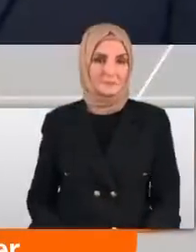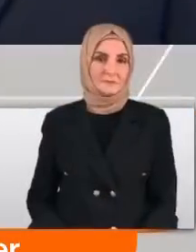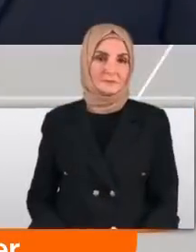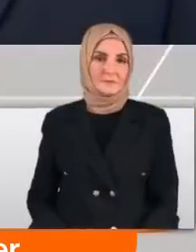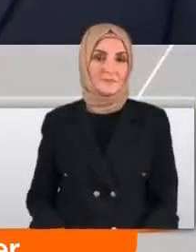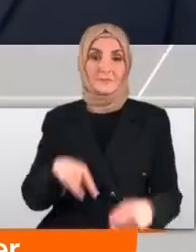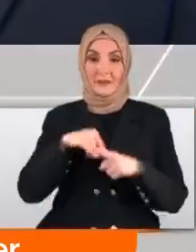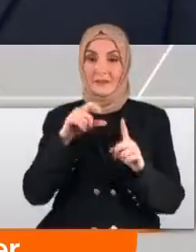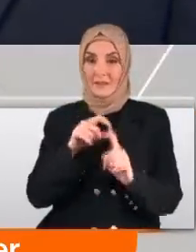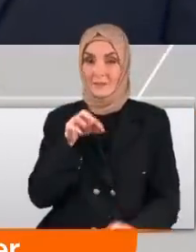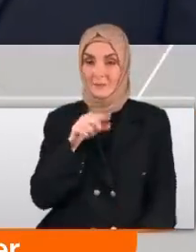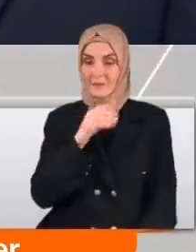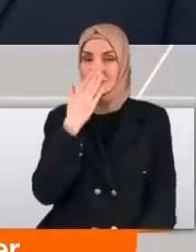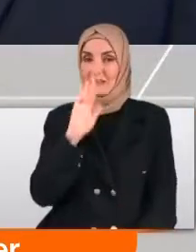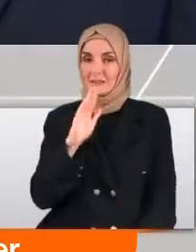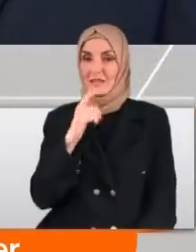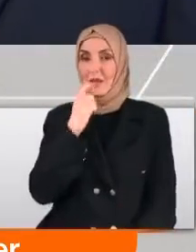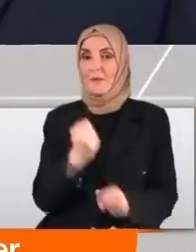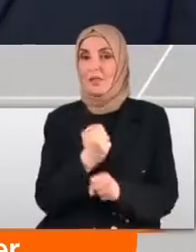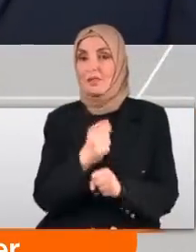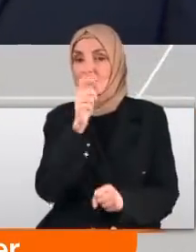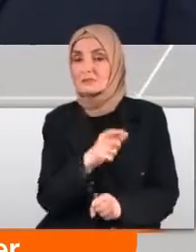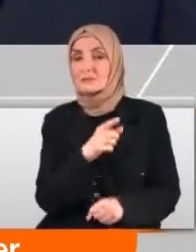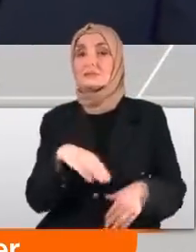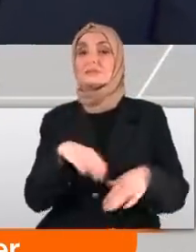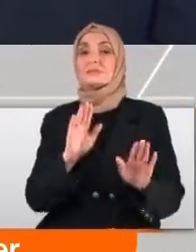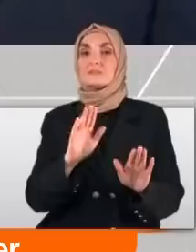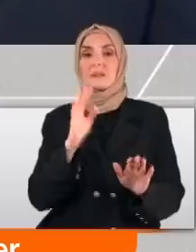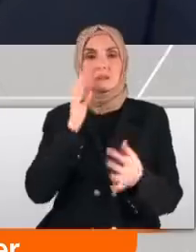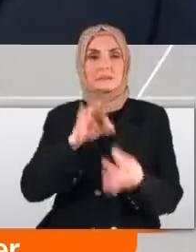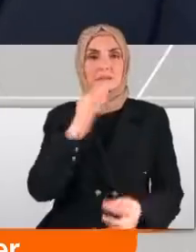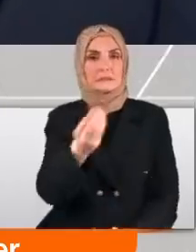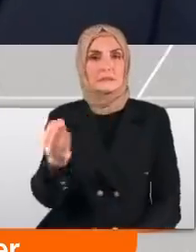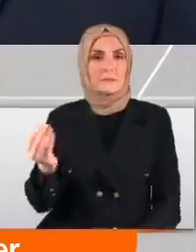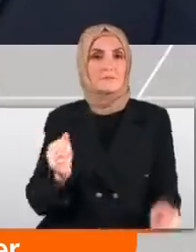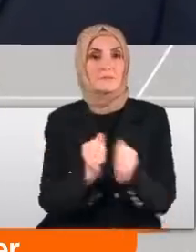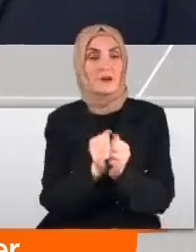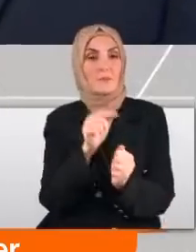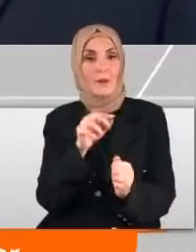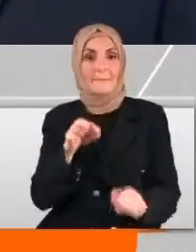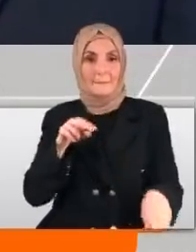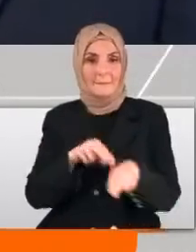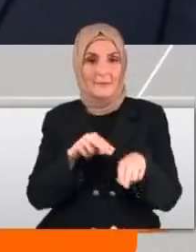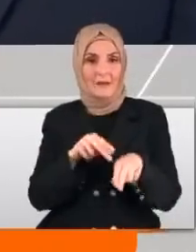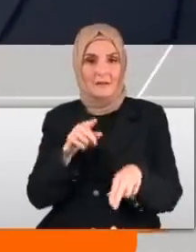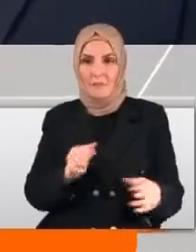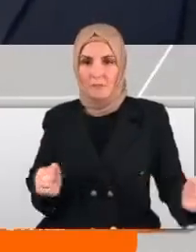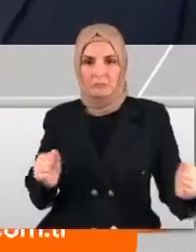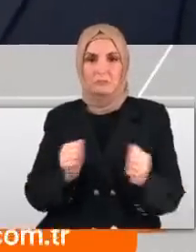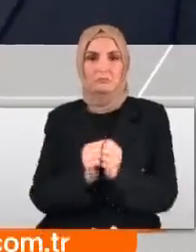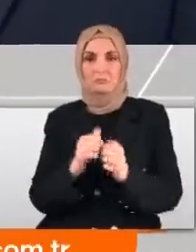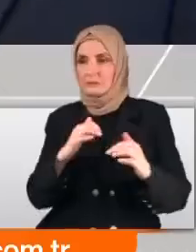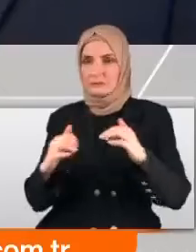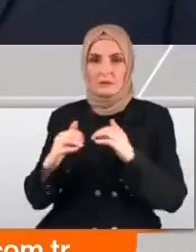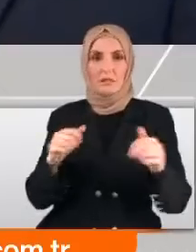HDP sadece Selahattin Demirtaş değil, diğer unsurlara beraber PKK'dan ayrıştıramayacak kadar yakın, iç içe, deyim yerindeyse